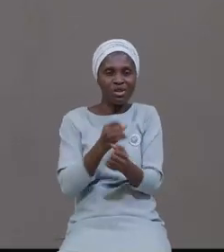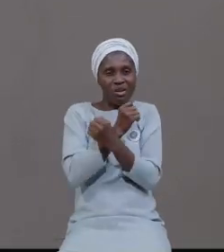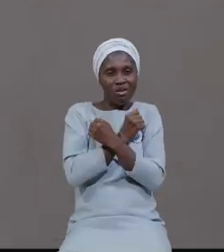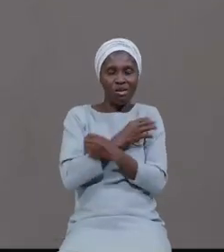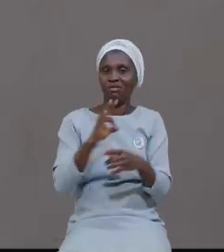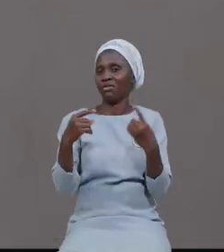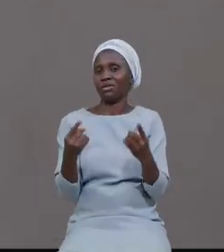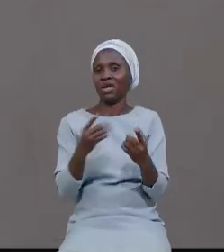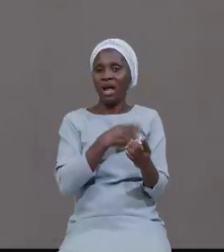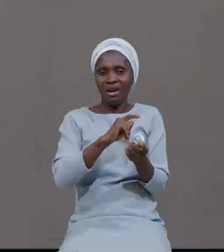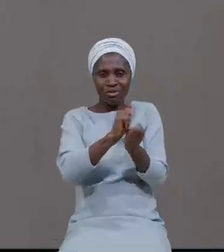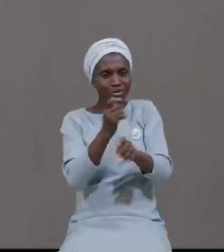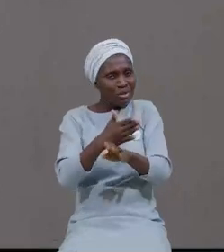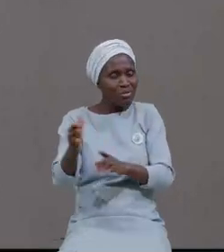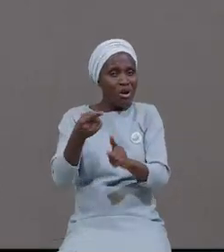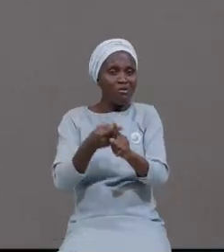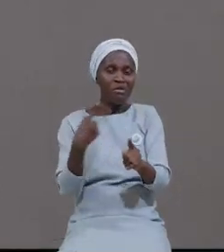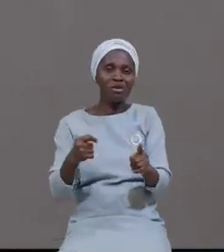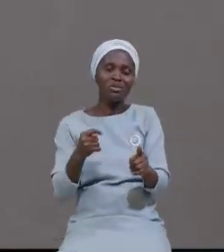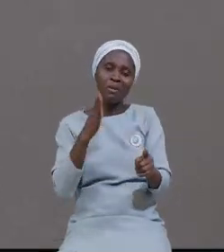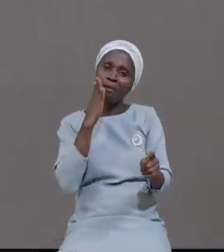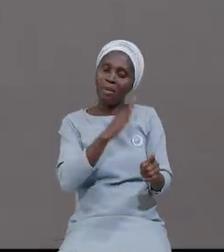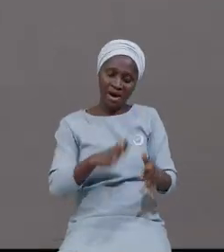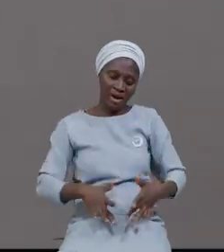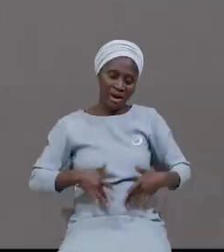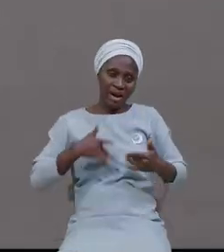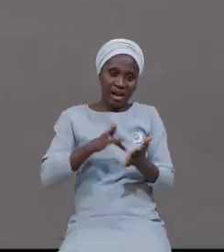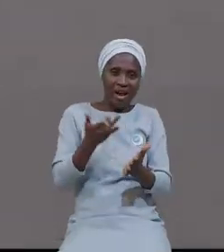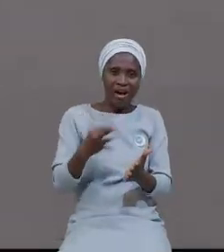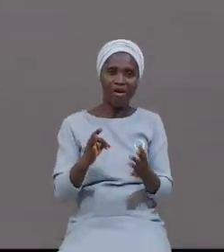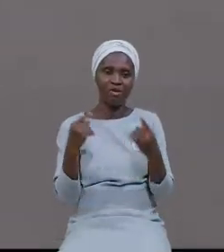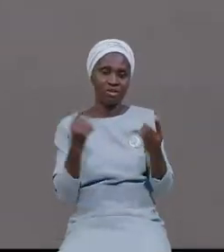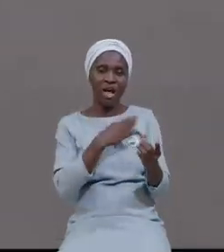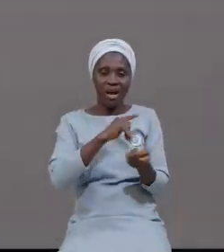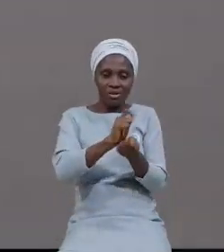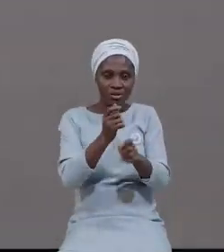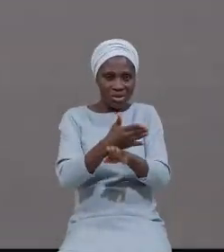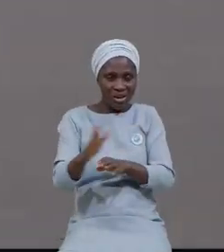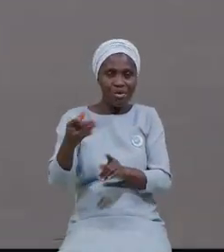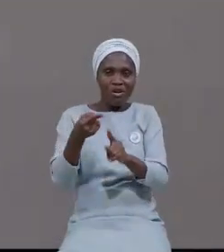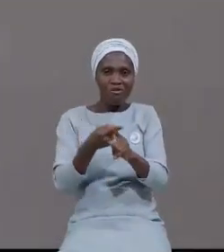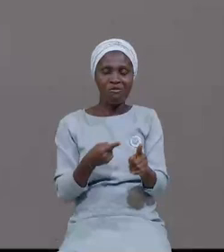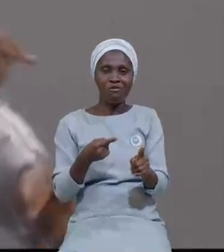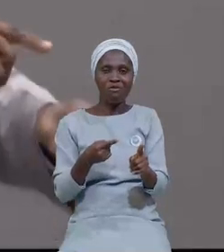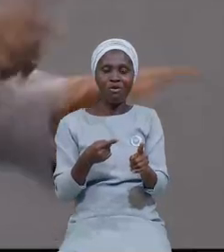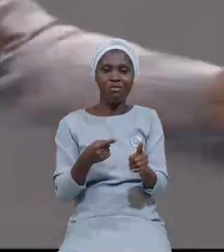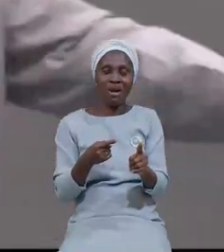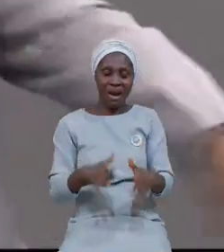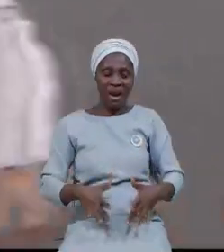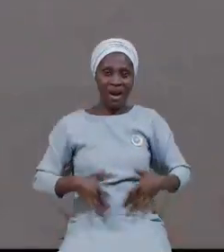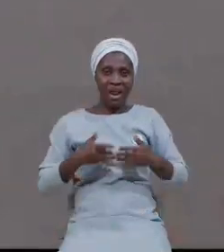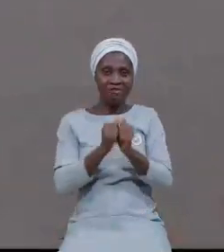du péché détournez-vous de du style de vie du péché détournez-vous de la